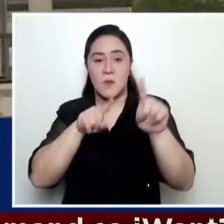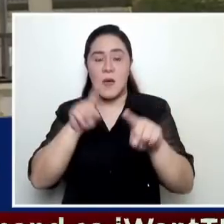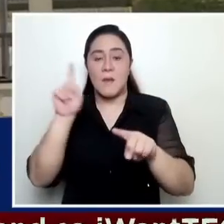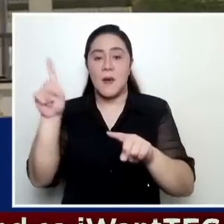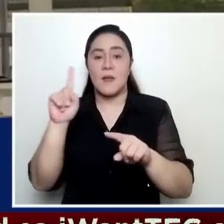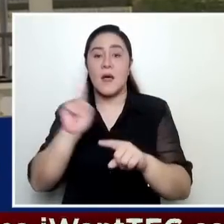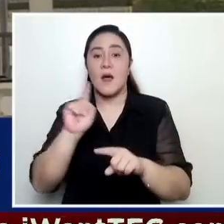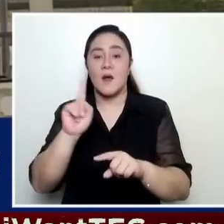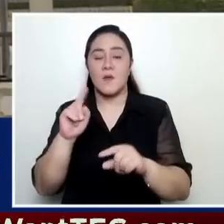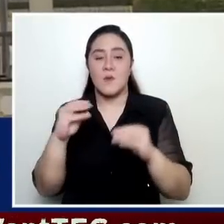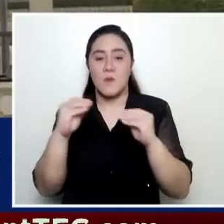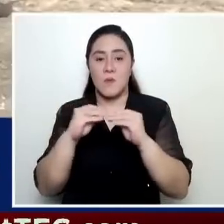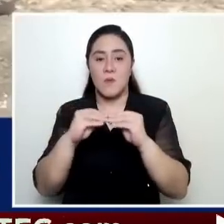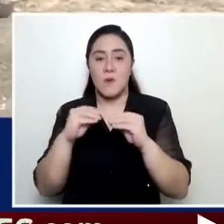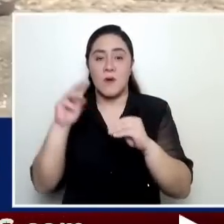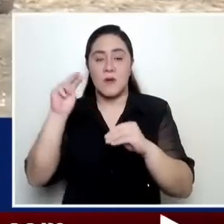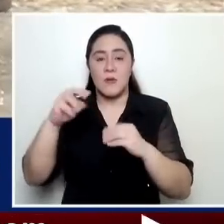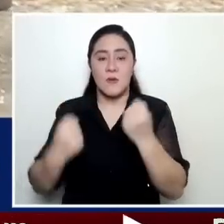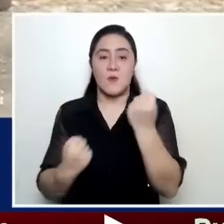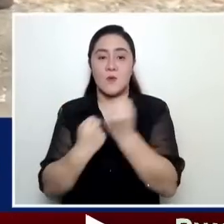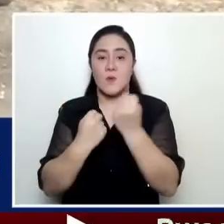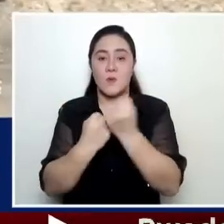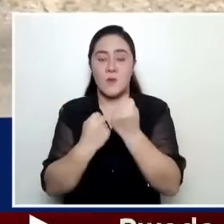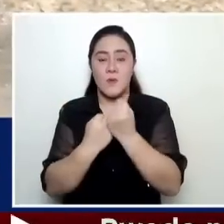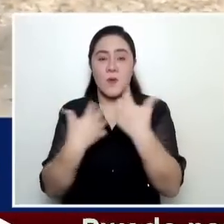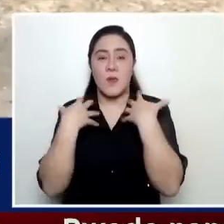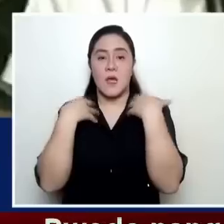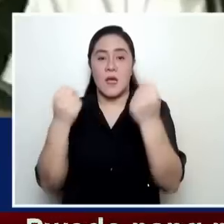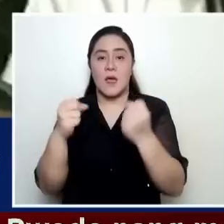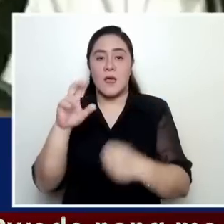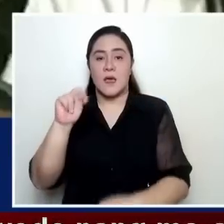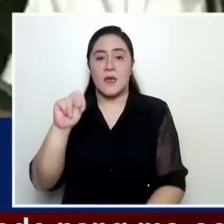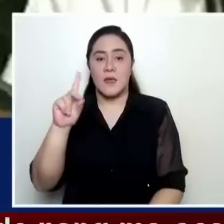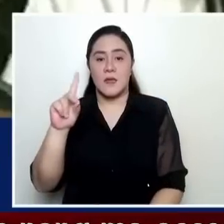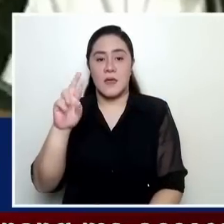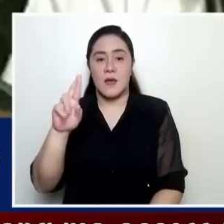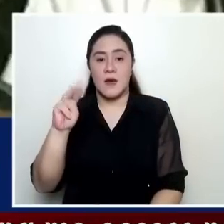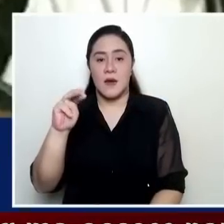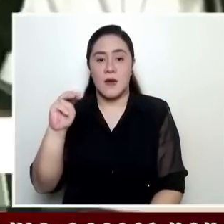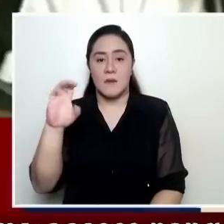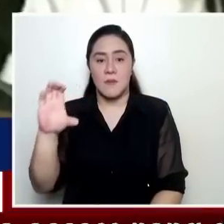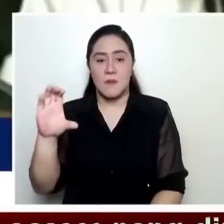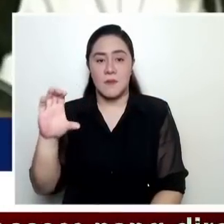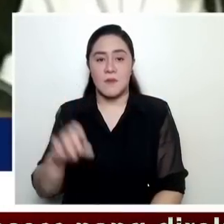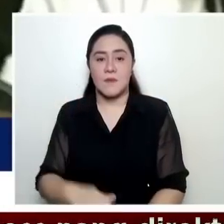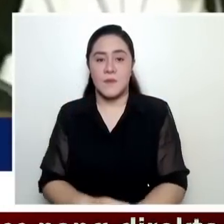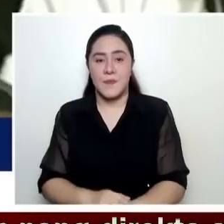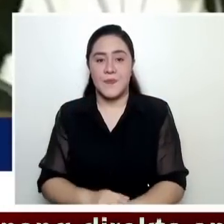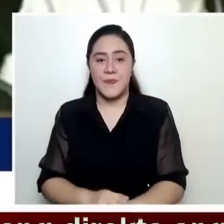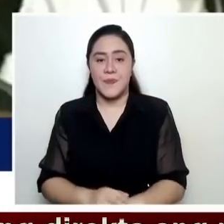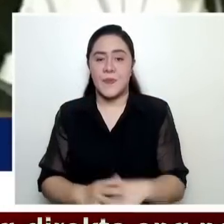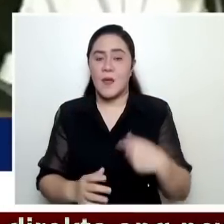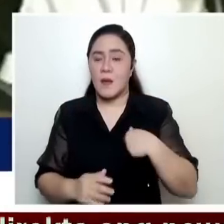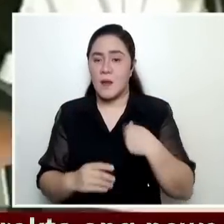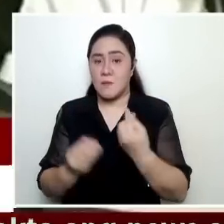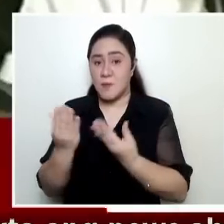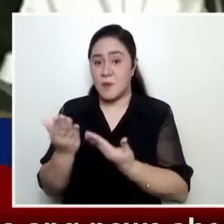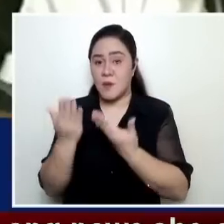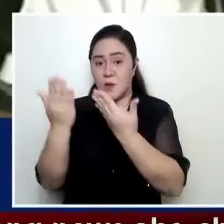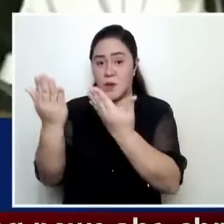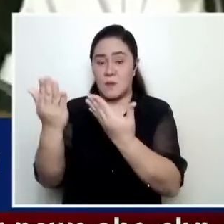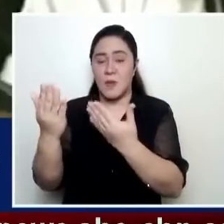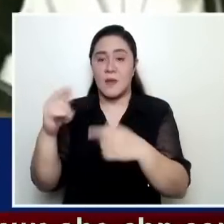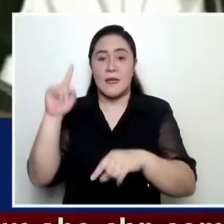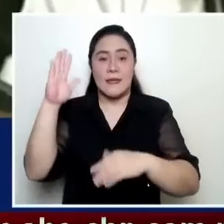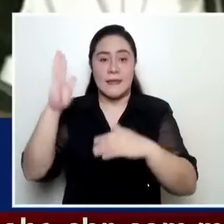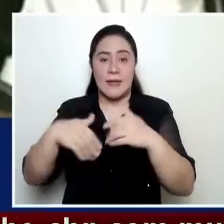ang NDRRMC. May I recommend, rather than a full-scale department na